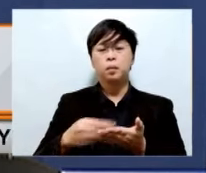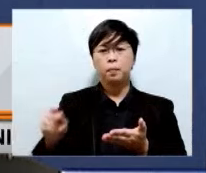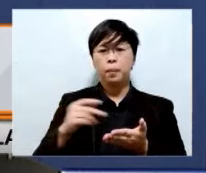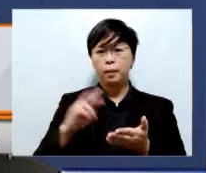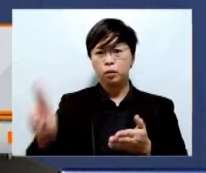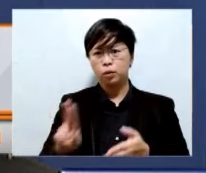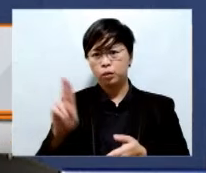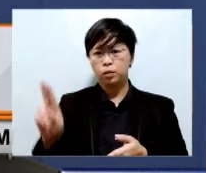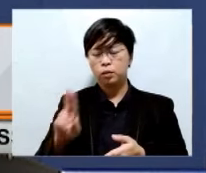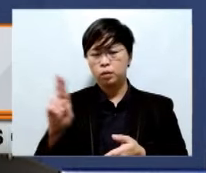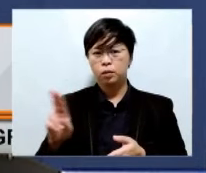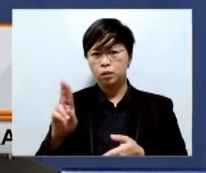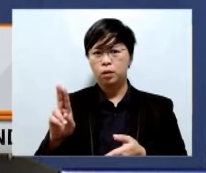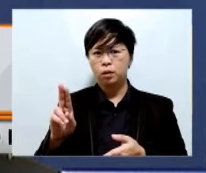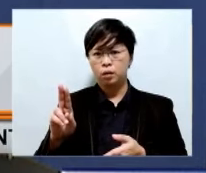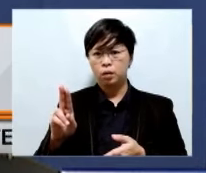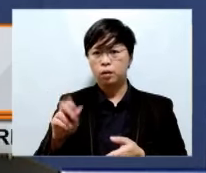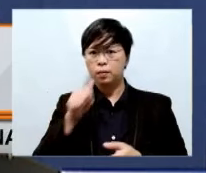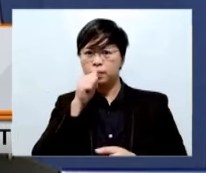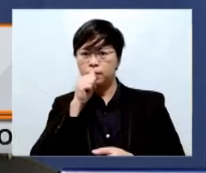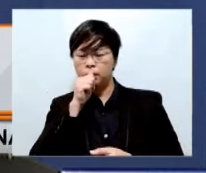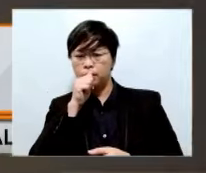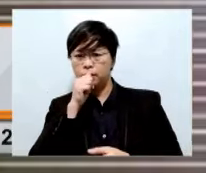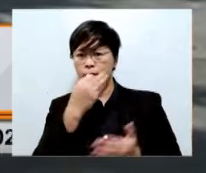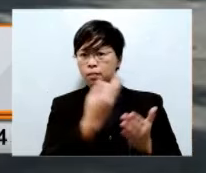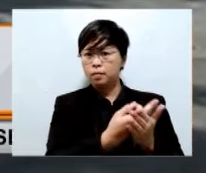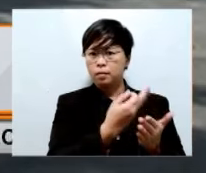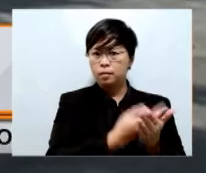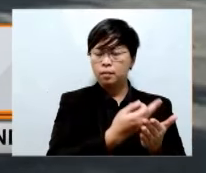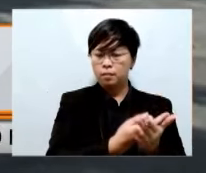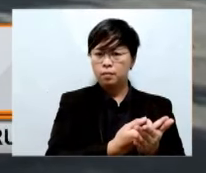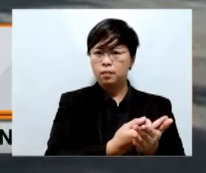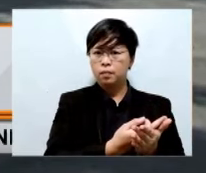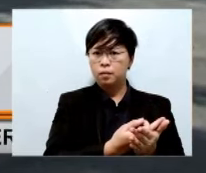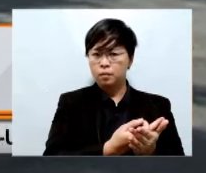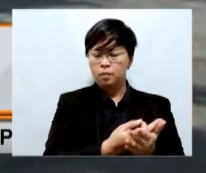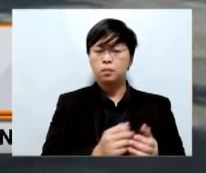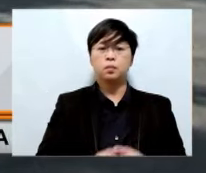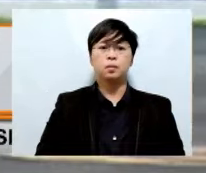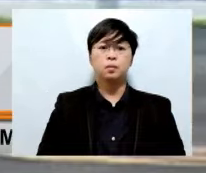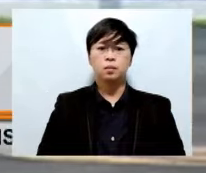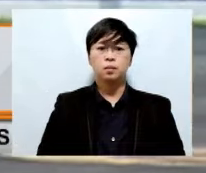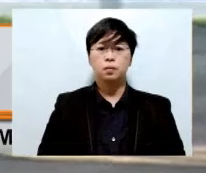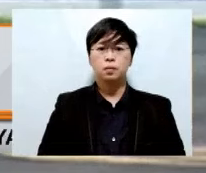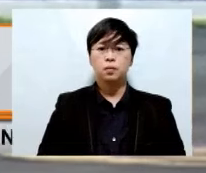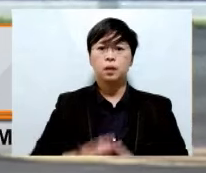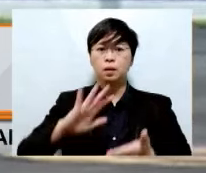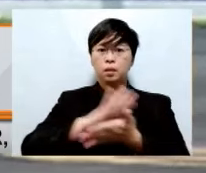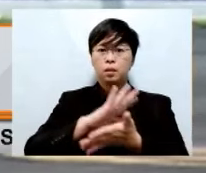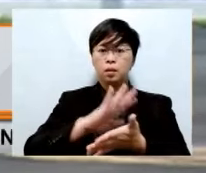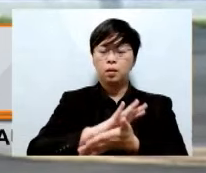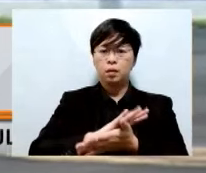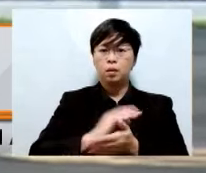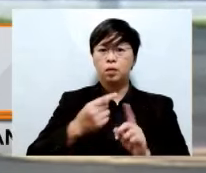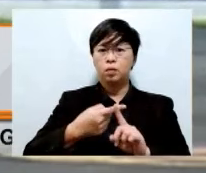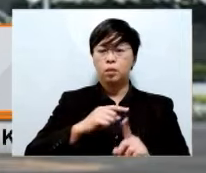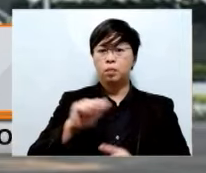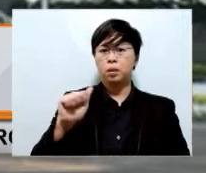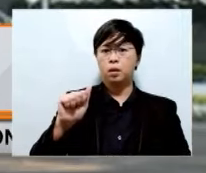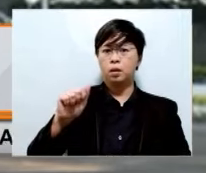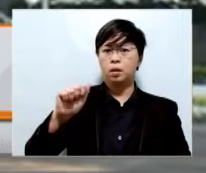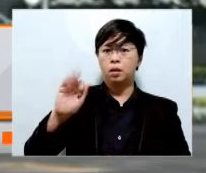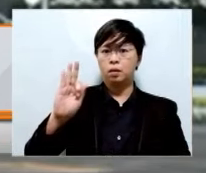funds para sa nirentahang safe houses noong 2022. Ang isa pa ay ang dokumentong kinuha mula sa Armed Forces of the Philippines